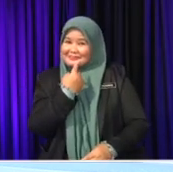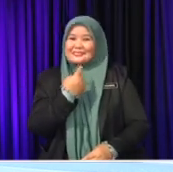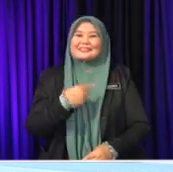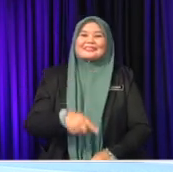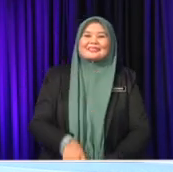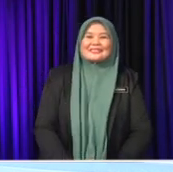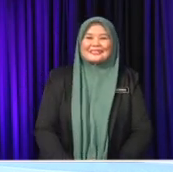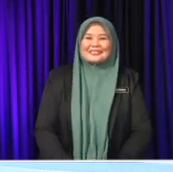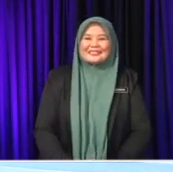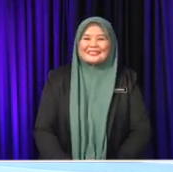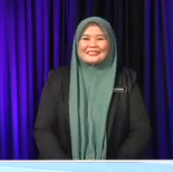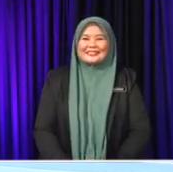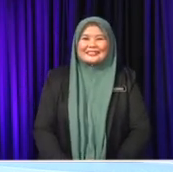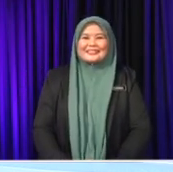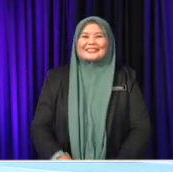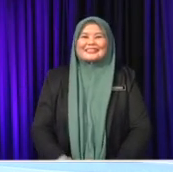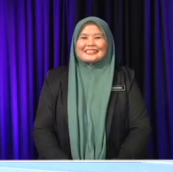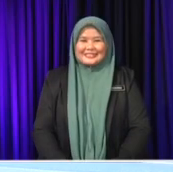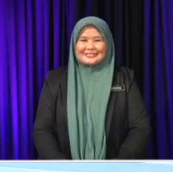buka tengoklah